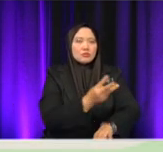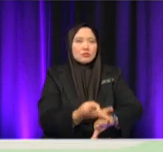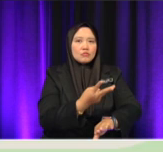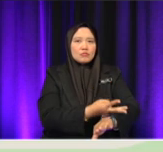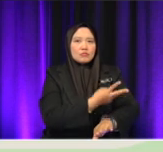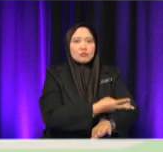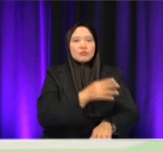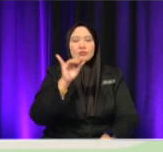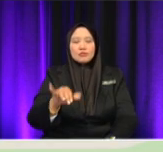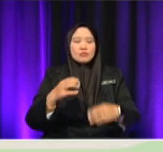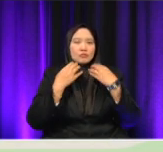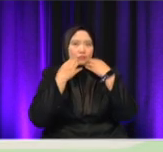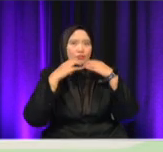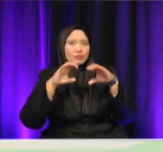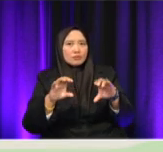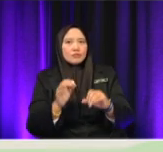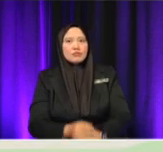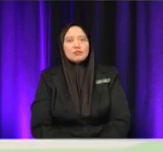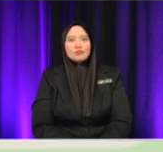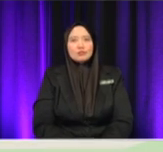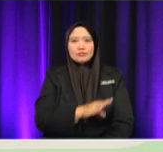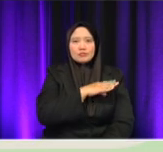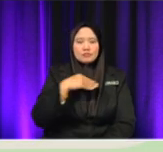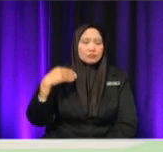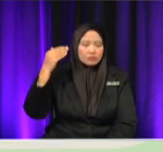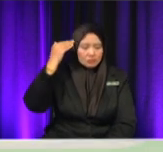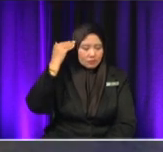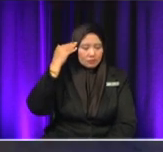ibu bapak yang paham tentang peranan masing-masing